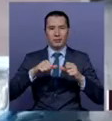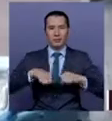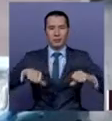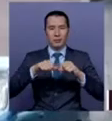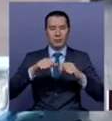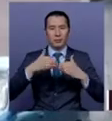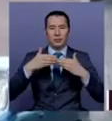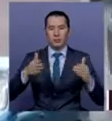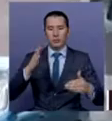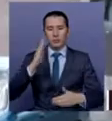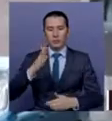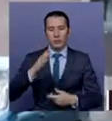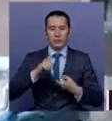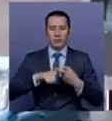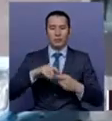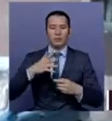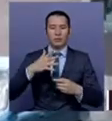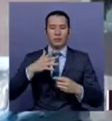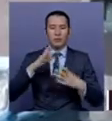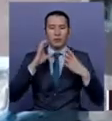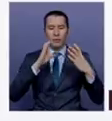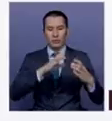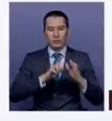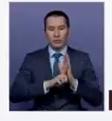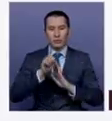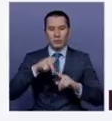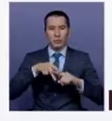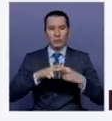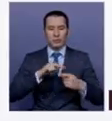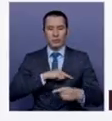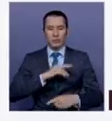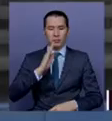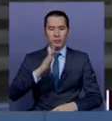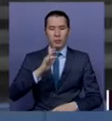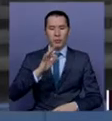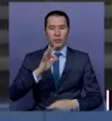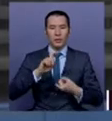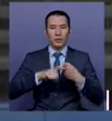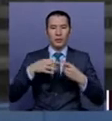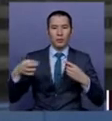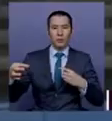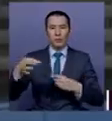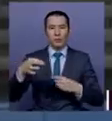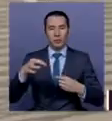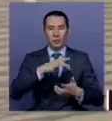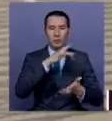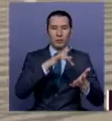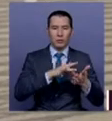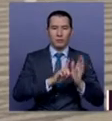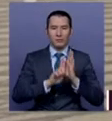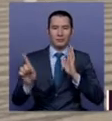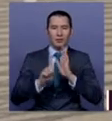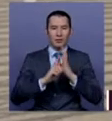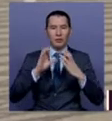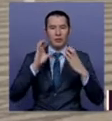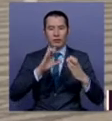келеді. Қоғамдық көліктер жартылай жүктемемен жұмыс істейді. Бірақ облыстар арасындағы көлік қатынасына қатысты шектеулер солай қала